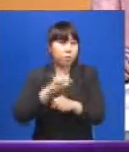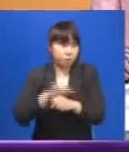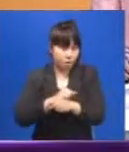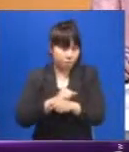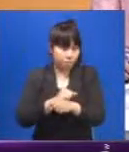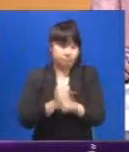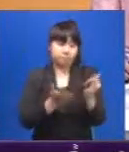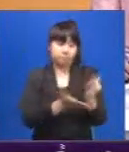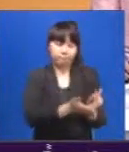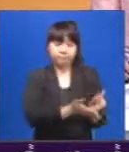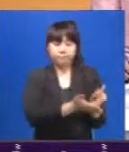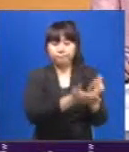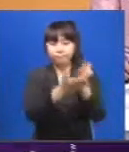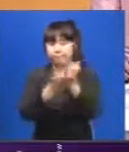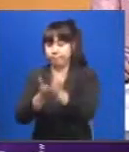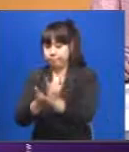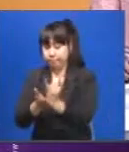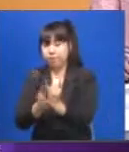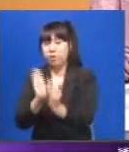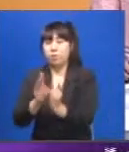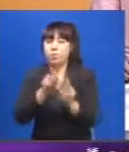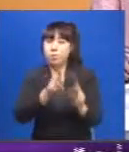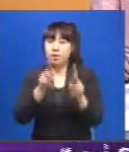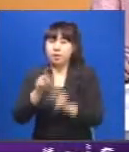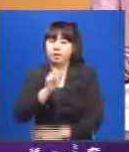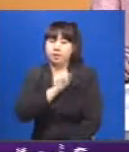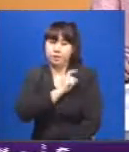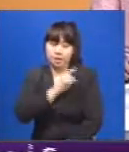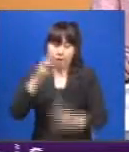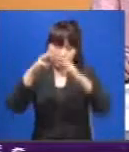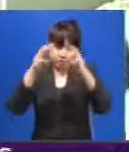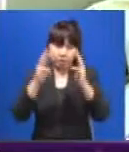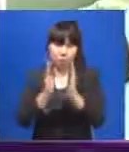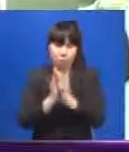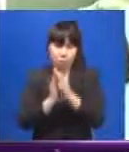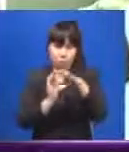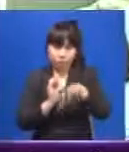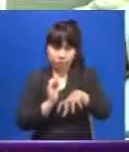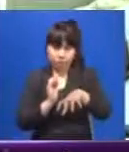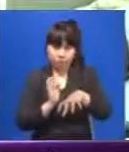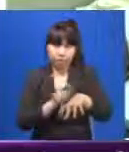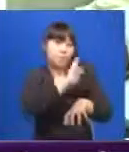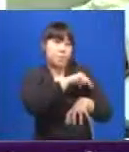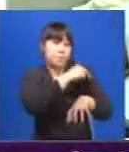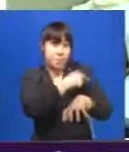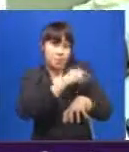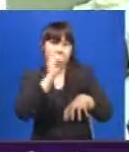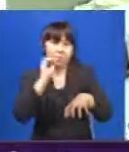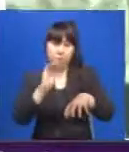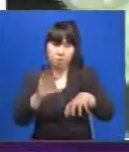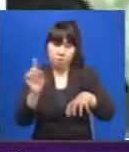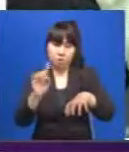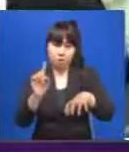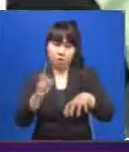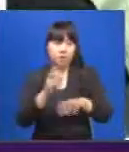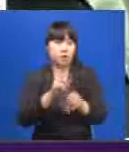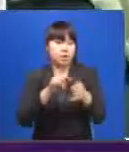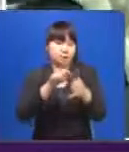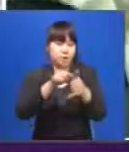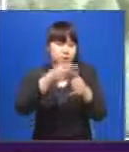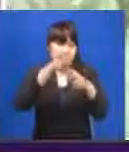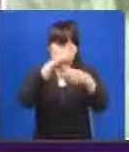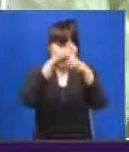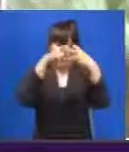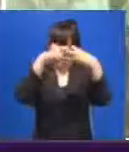ถูกเคลื่อนย้ายมาทำพิธีทางศาสนาที่วัดศิริพงษ์ขณะที่แพทย์นะคะก็ระบุว่ากระดูกสันหลัง